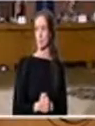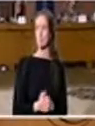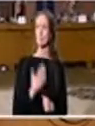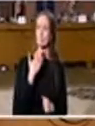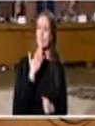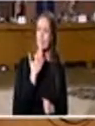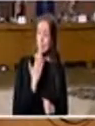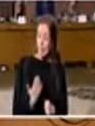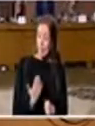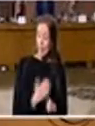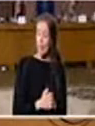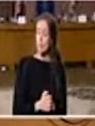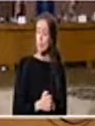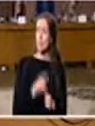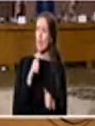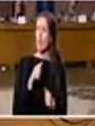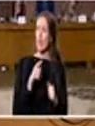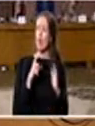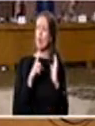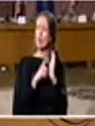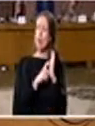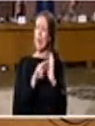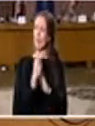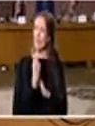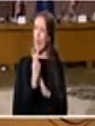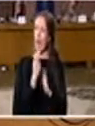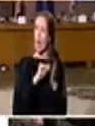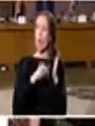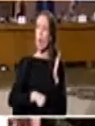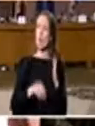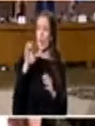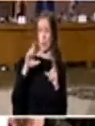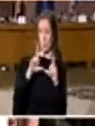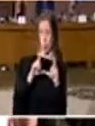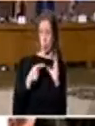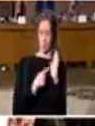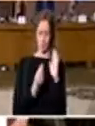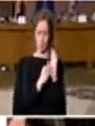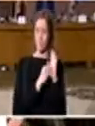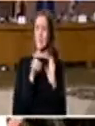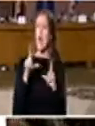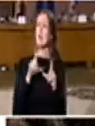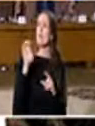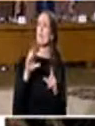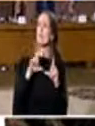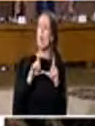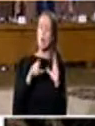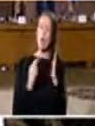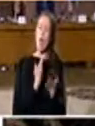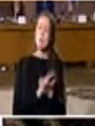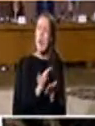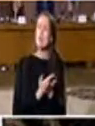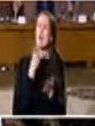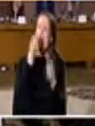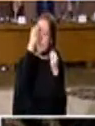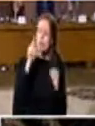Hvala vam. Dakle, u članu 2 ugovora o Europskoj uniji navodi se da se Unija zasniva na poštovanju ljudskog